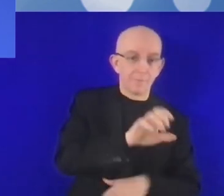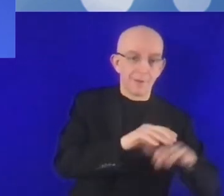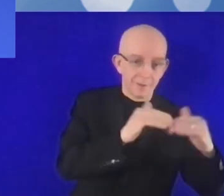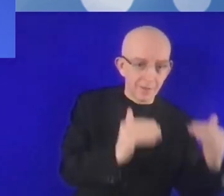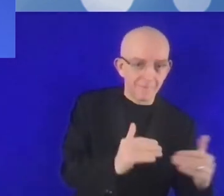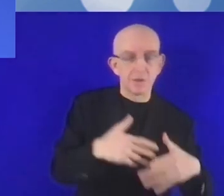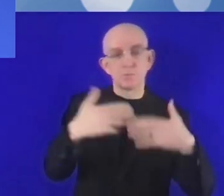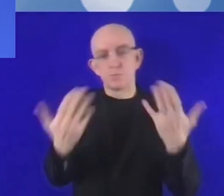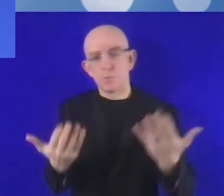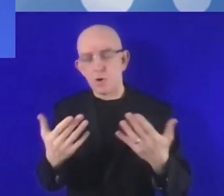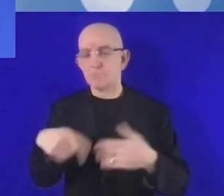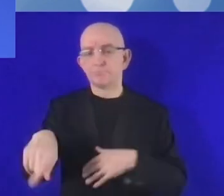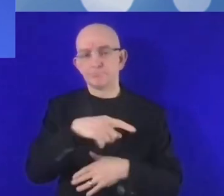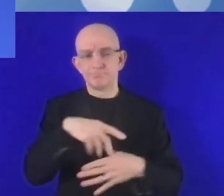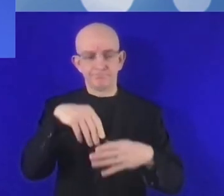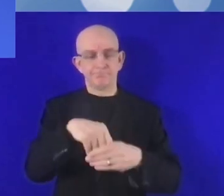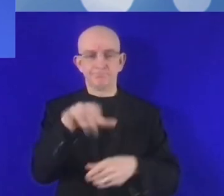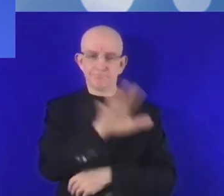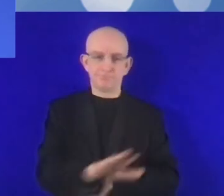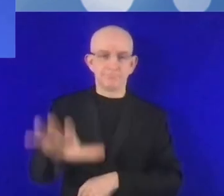Вышеградская четверка,